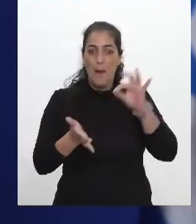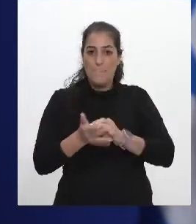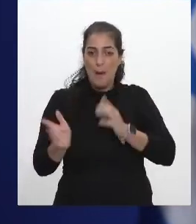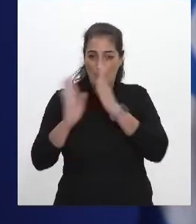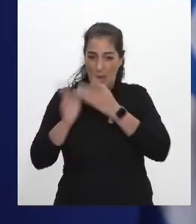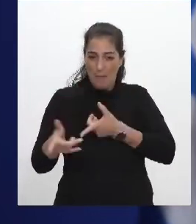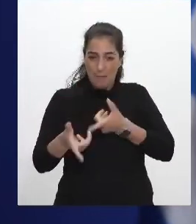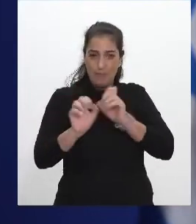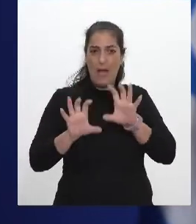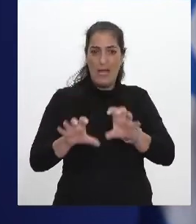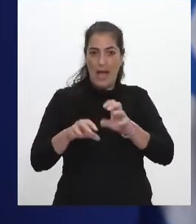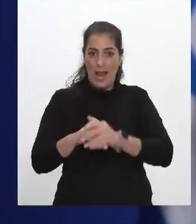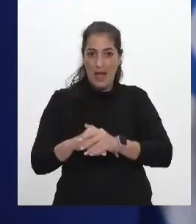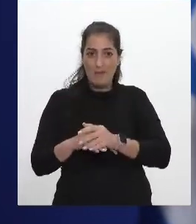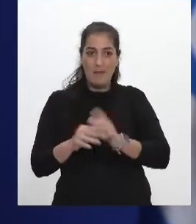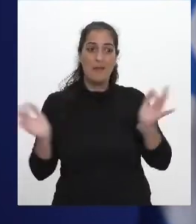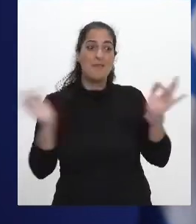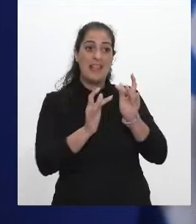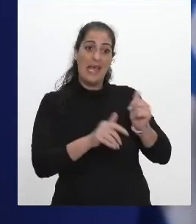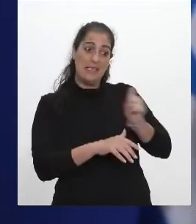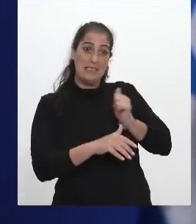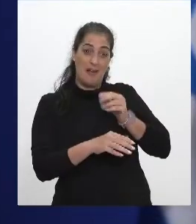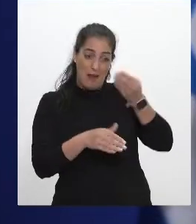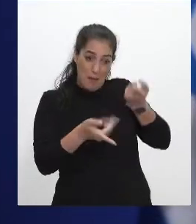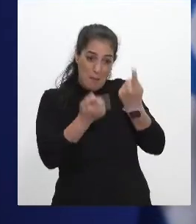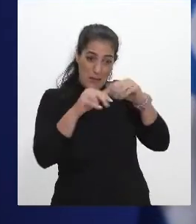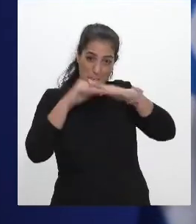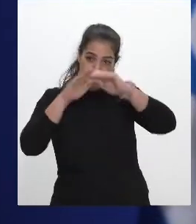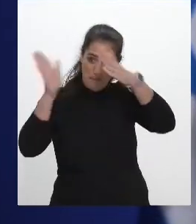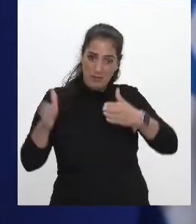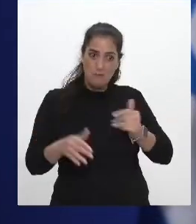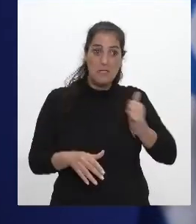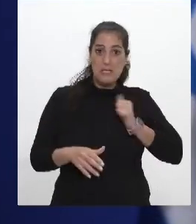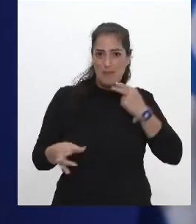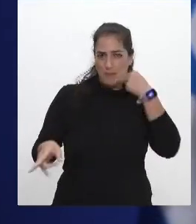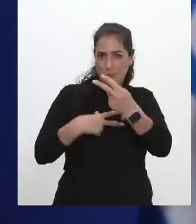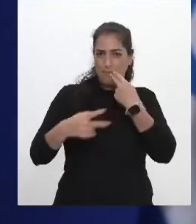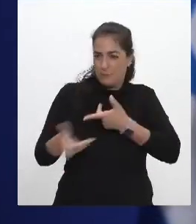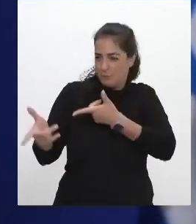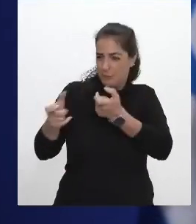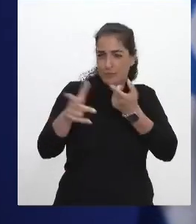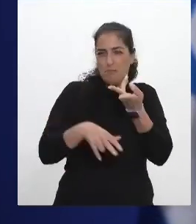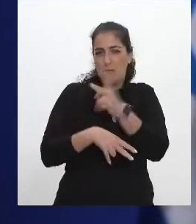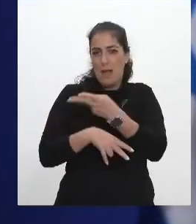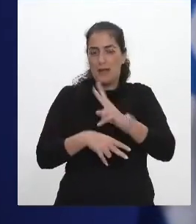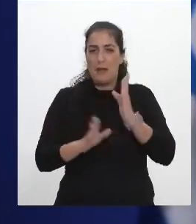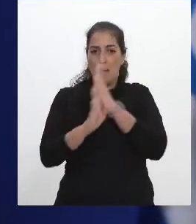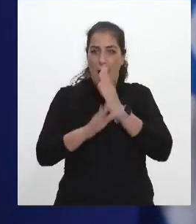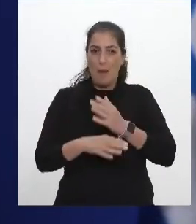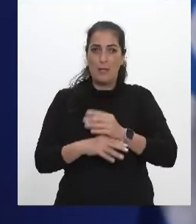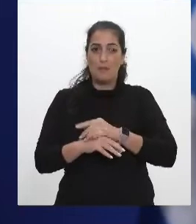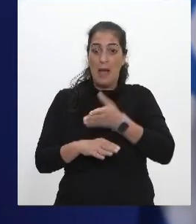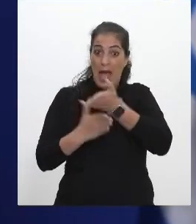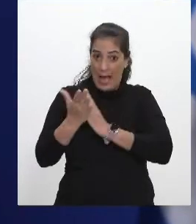ירו בכלב ולעבר הכוחות מתוך המבנה הכוחות השיבו באש למקורות הארי וחיסלו את המחבלים שחלקם גם